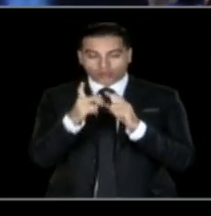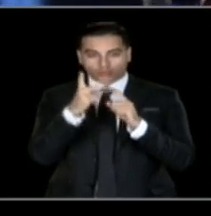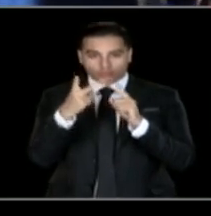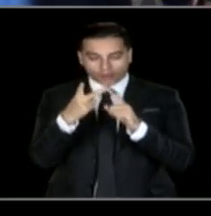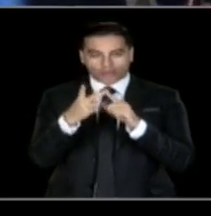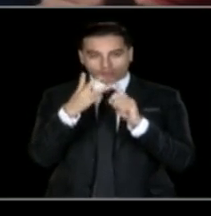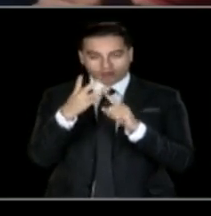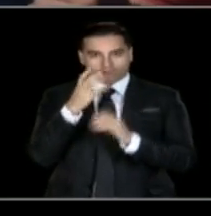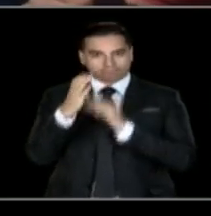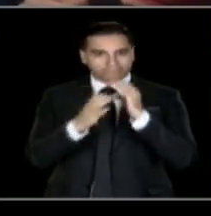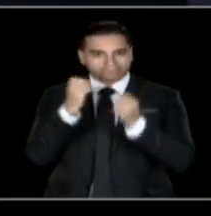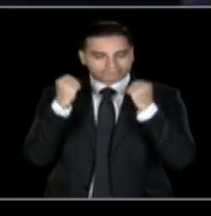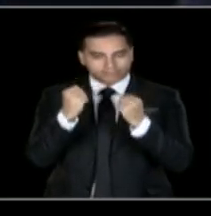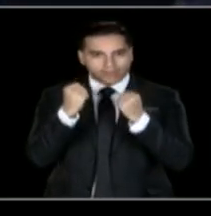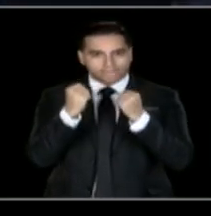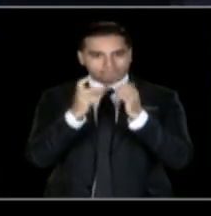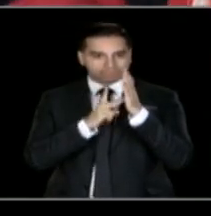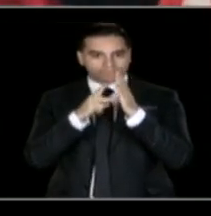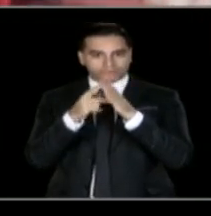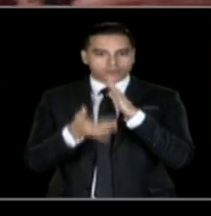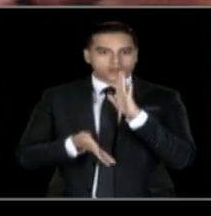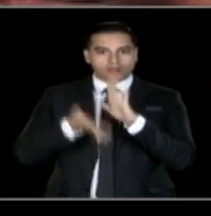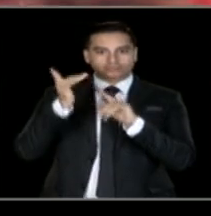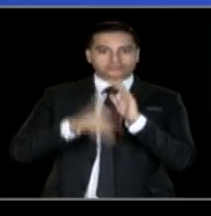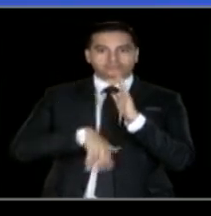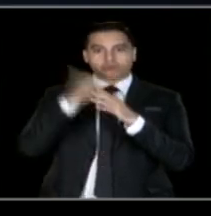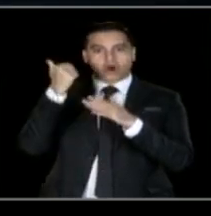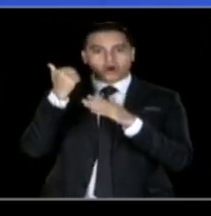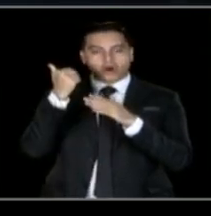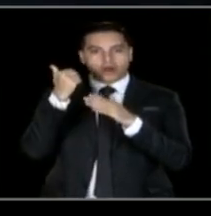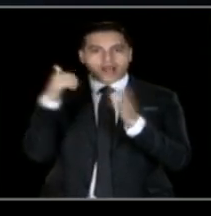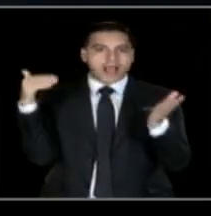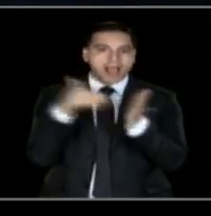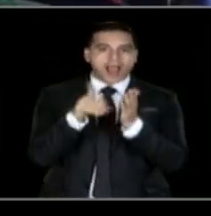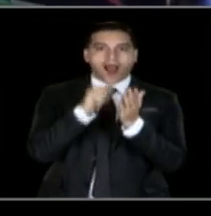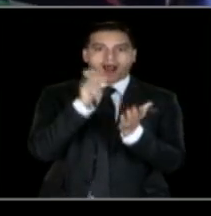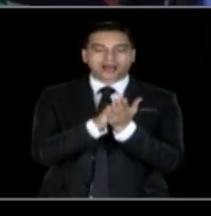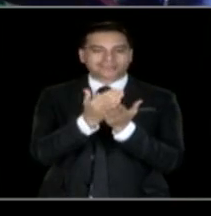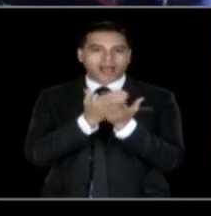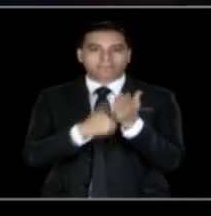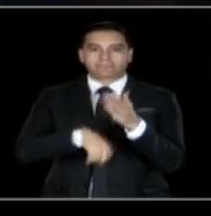سؤال، عشان كده قدروا يهربوا من المباراة وعملوا سكور ما حصلش.